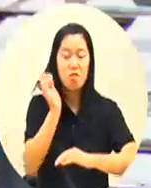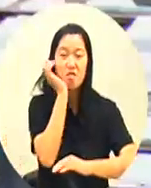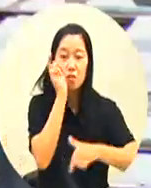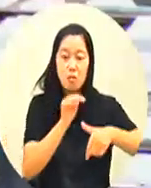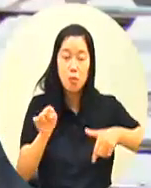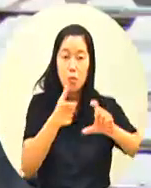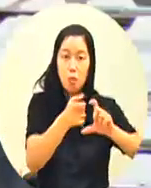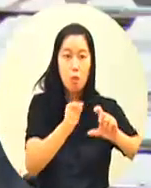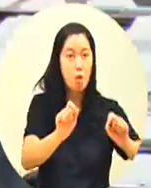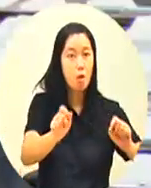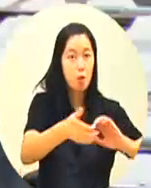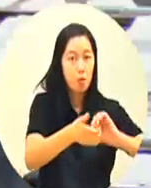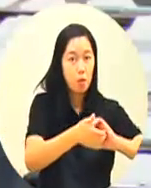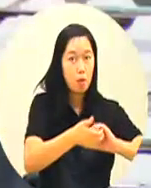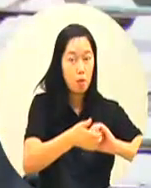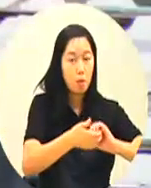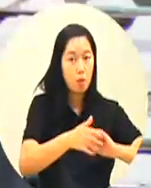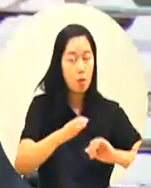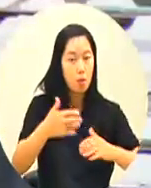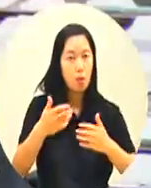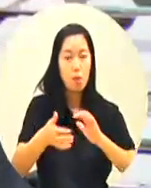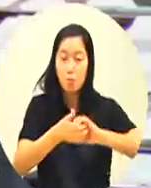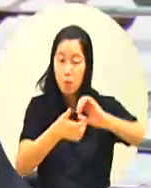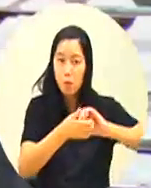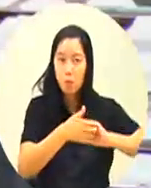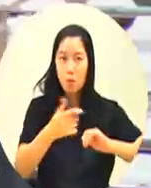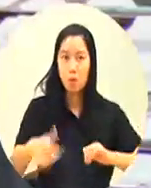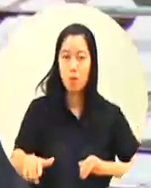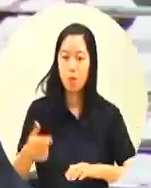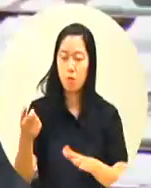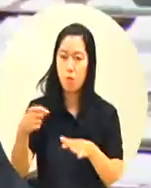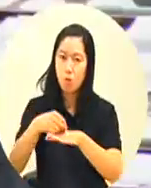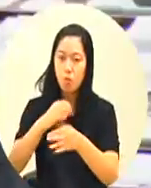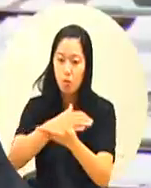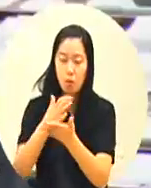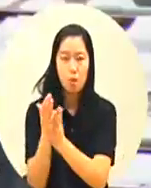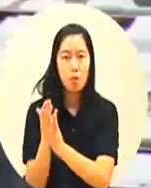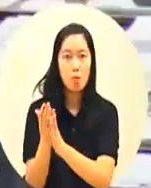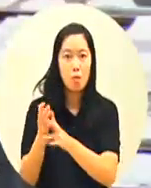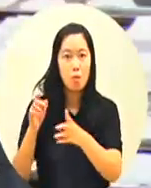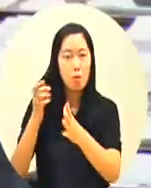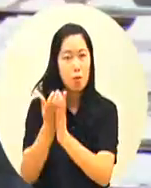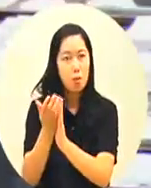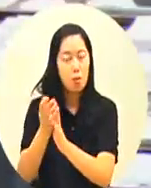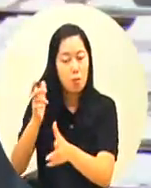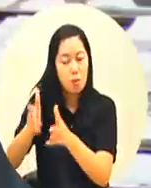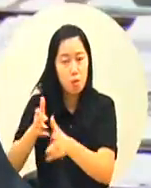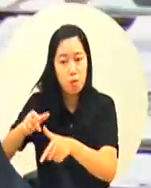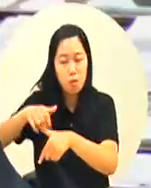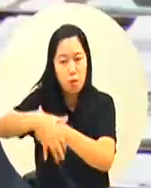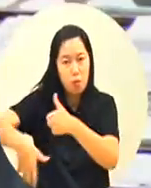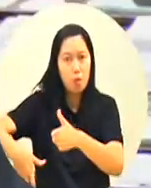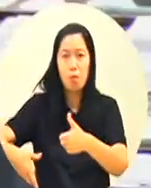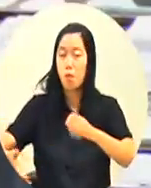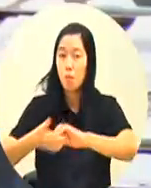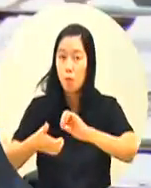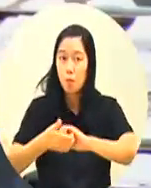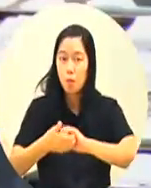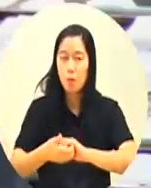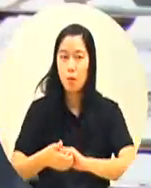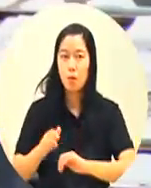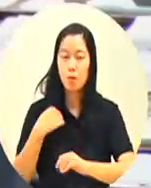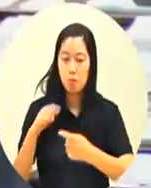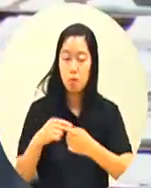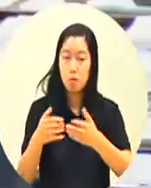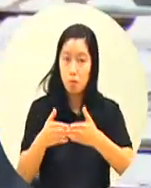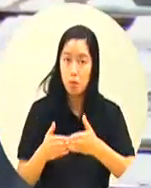也不一定要材料产业，也不一甚至连金属产业、各种产业其实都可以在这里面。那是应该